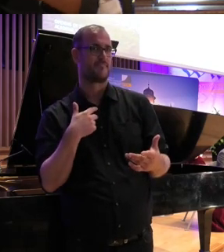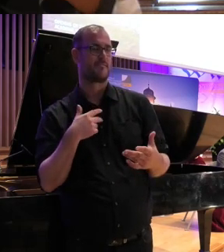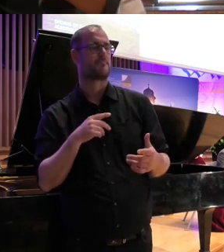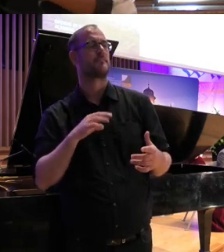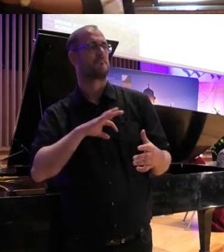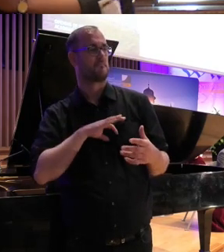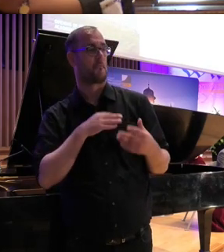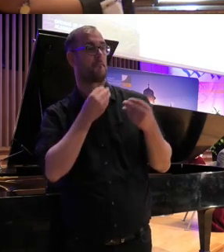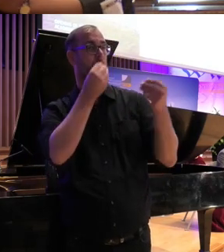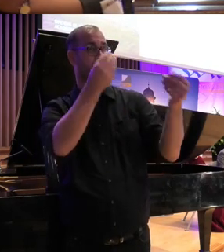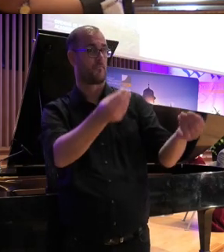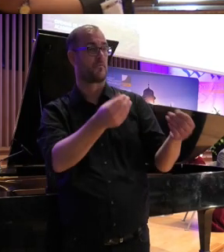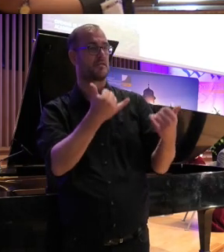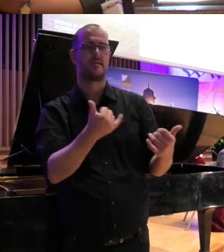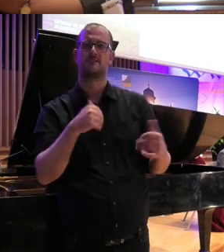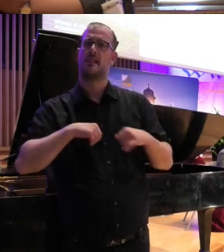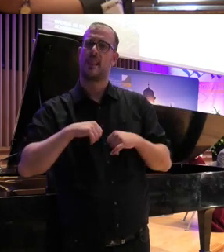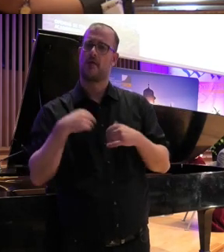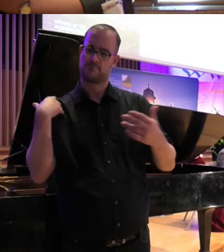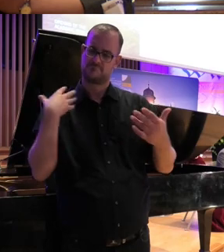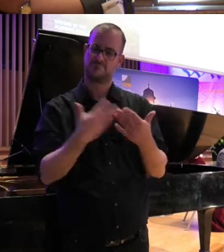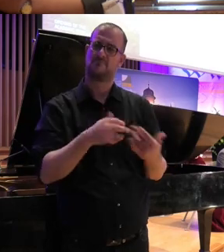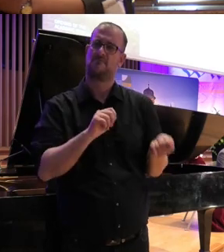wurde. Was hat sich seitdem in Ihrem Leben verändert?